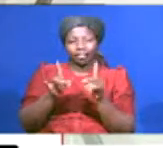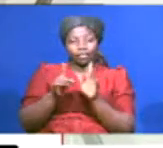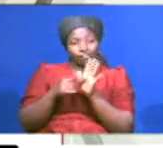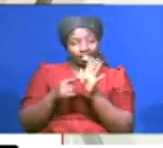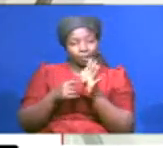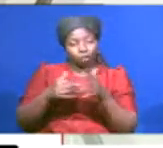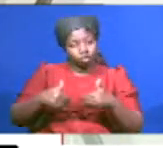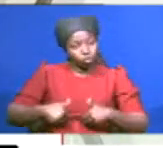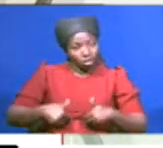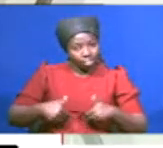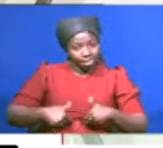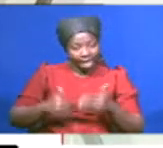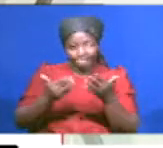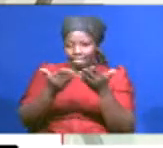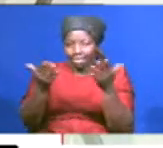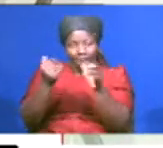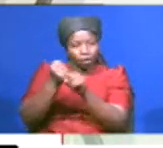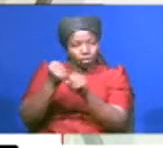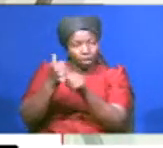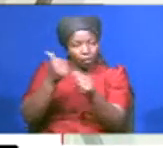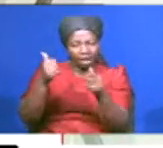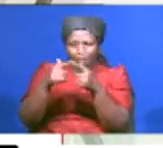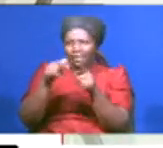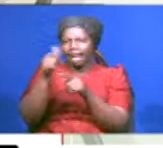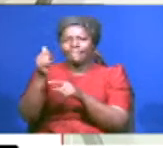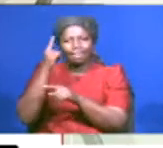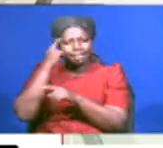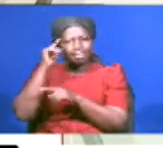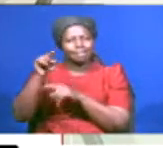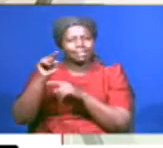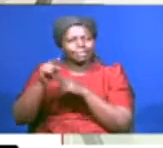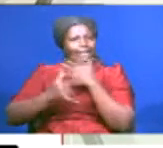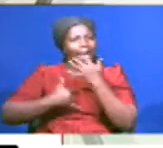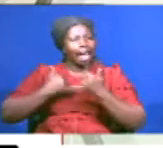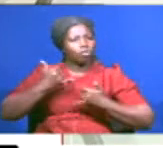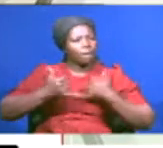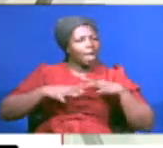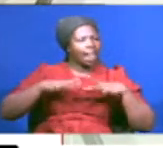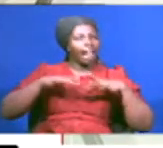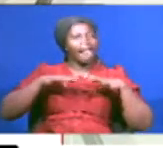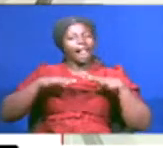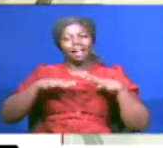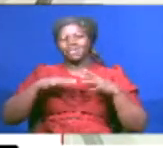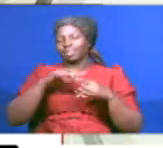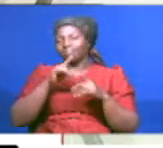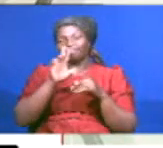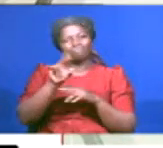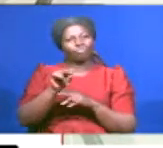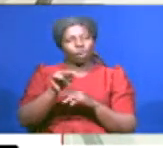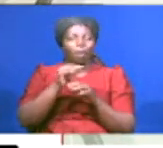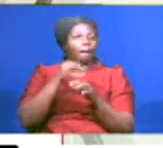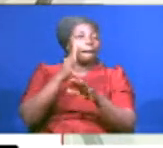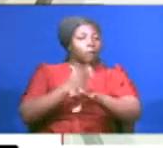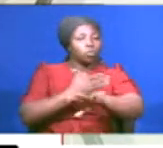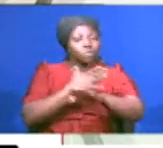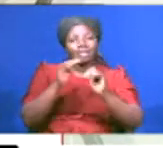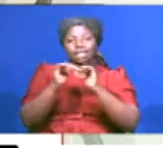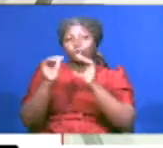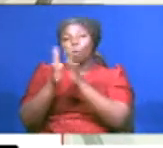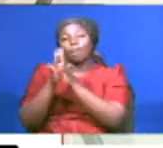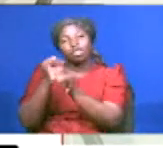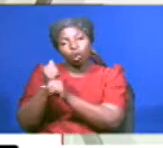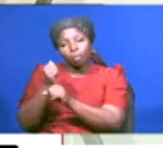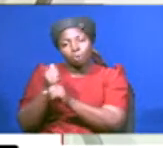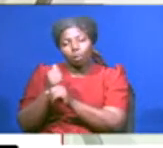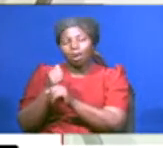vizuri, lakini wengine wanachukulia kama starehe. Music ni kazi. Na music ni mawaidha